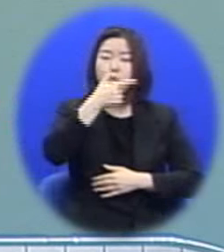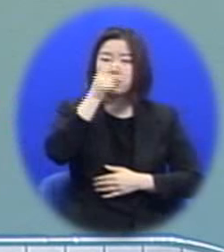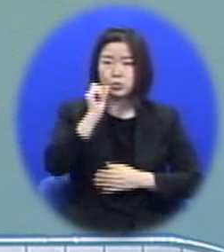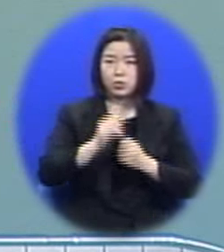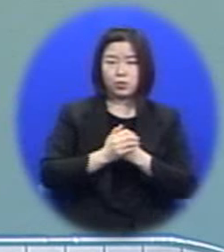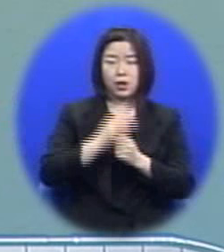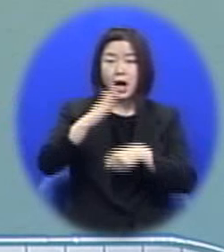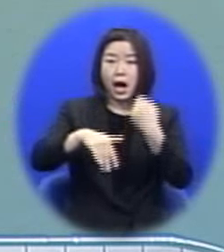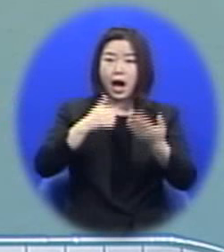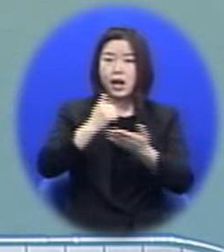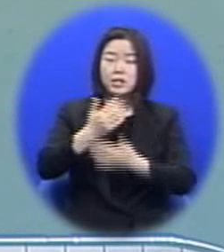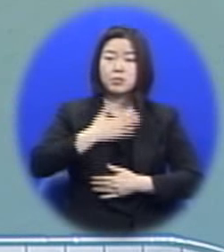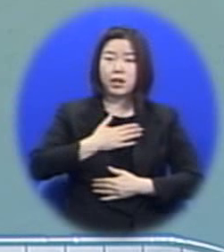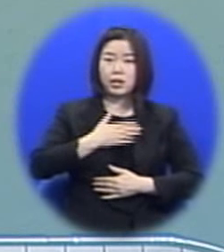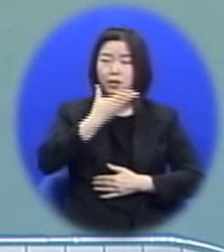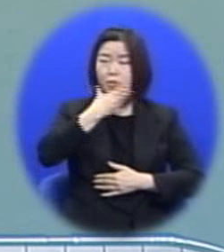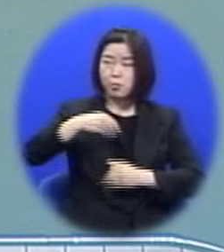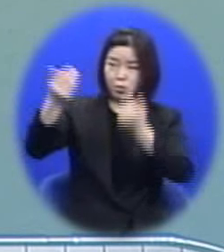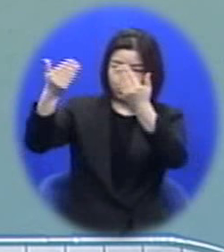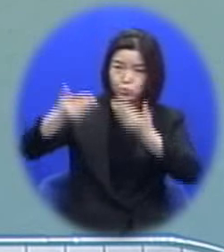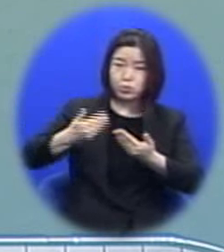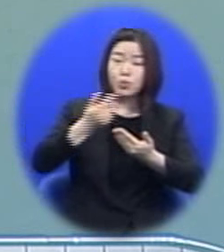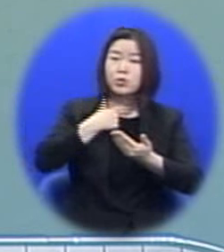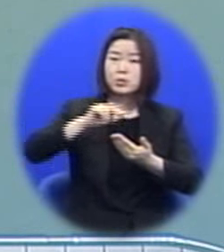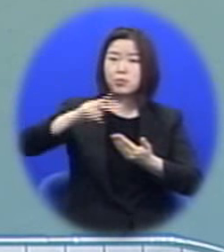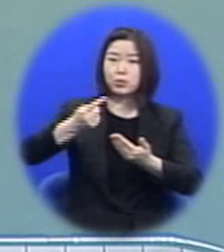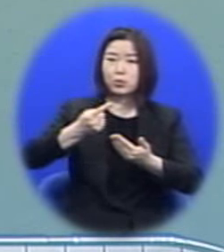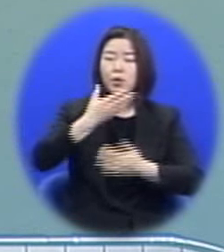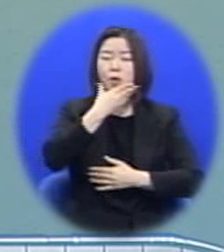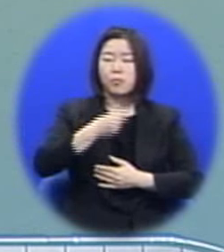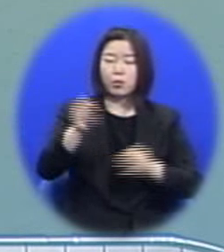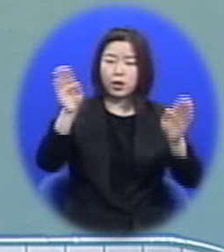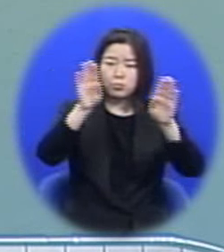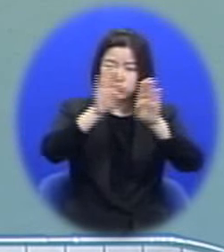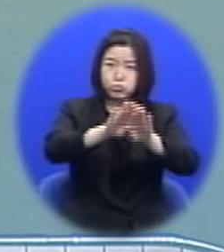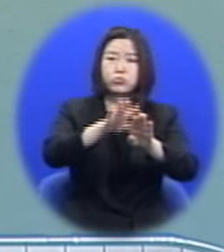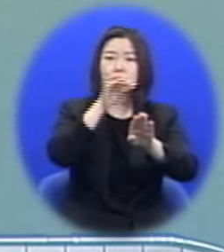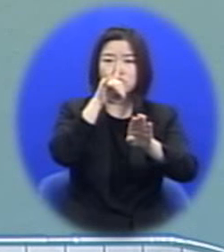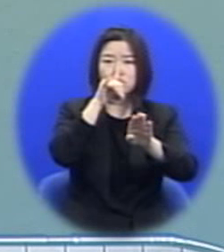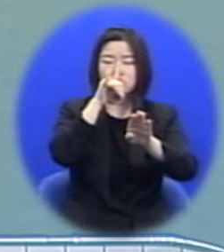하나님이 나에게 복을 주시고 싶어도 복의 문이 닫혀져 있었던 거예요.